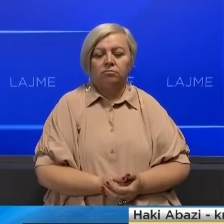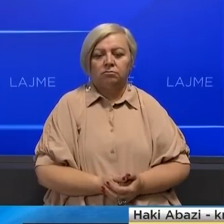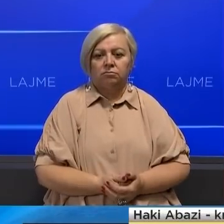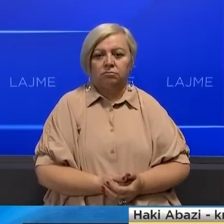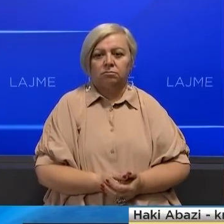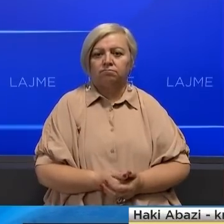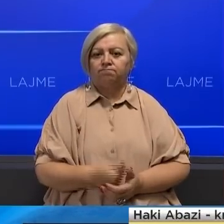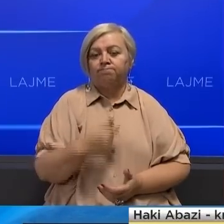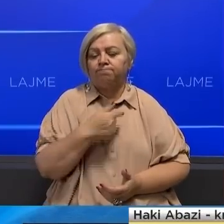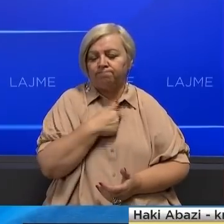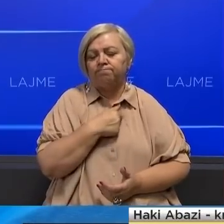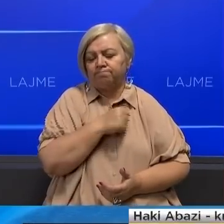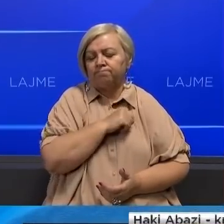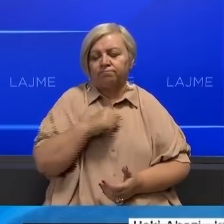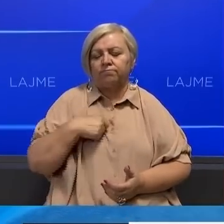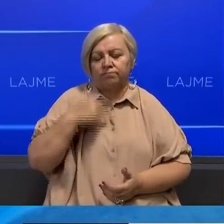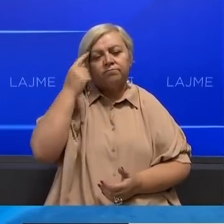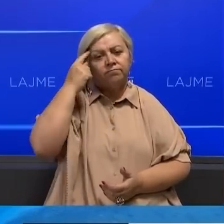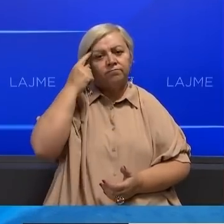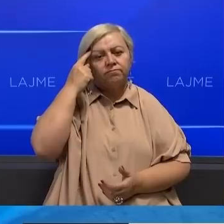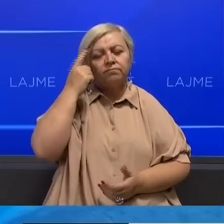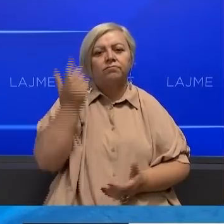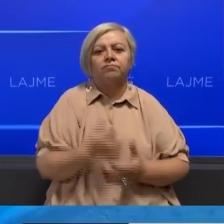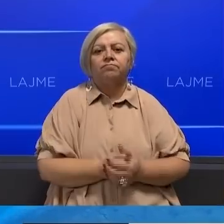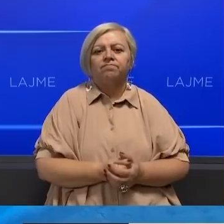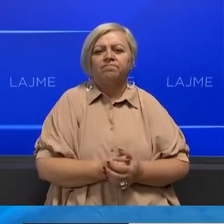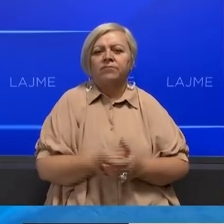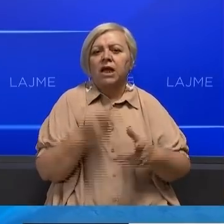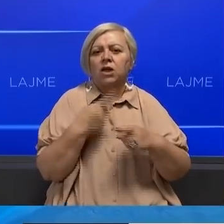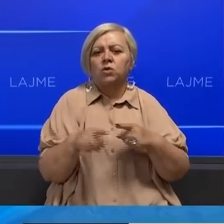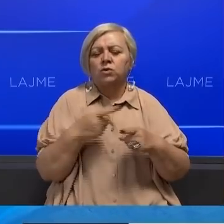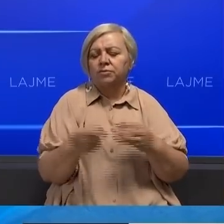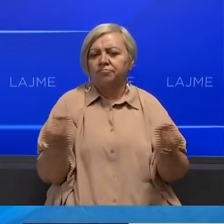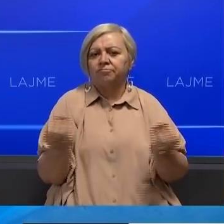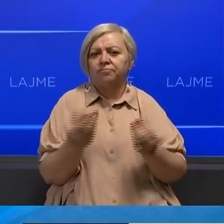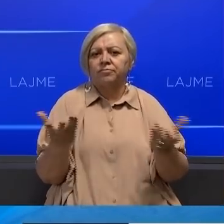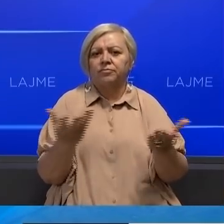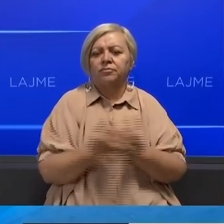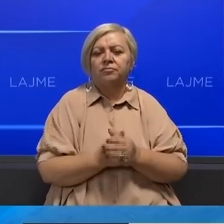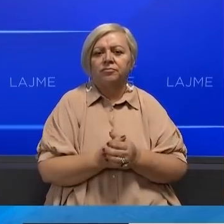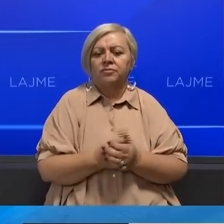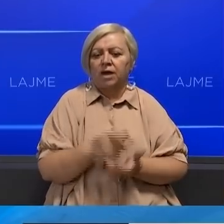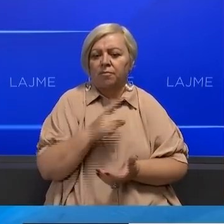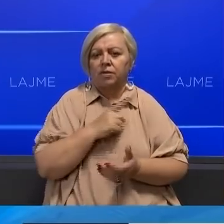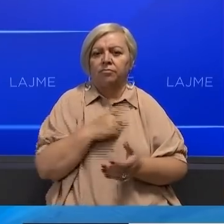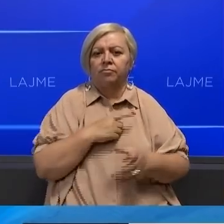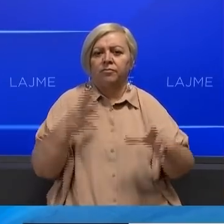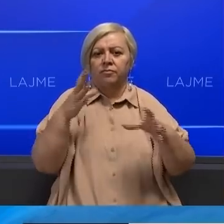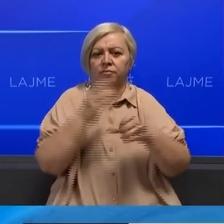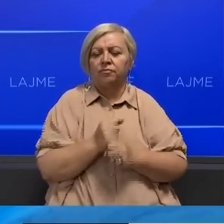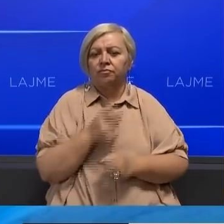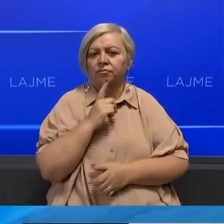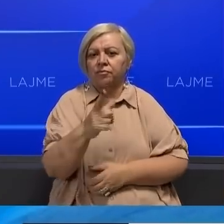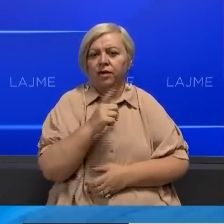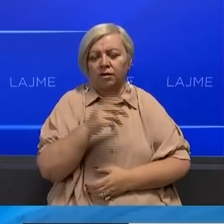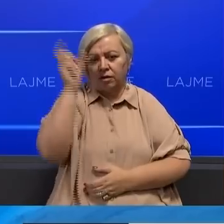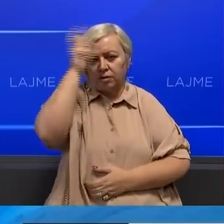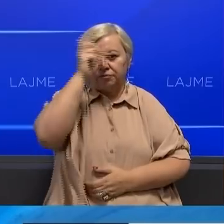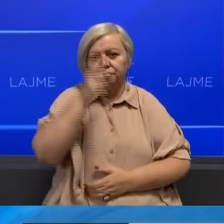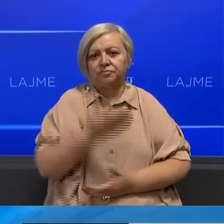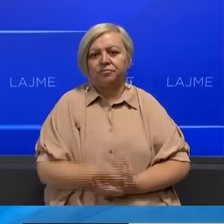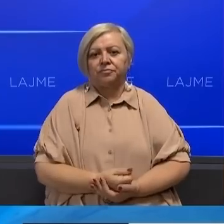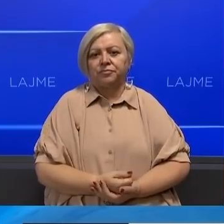opinionin tim, ka kriju një farë lloj justifikimi për të shtetet që presin përfundimin e dialogut me Serbinë